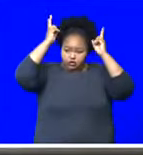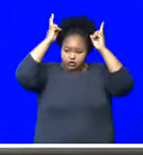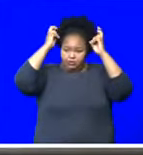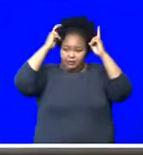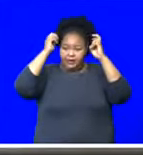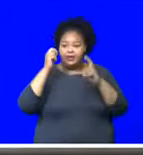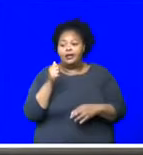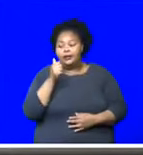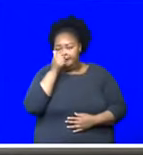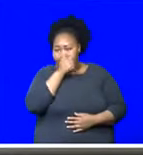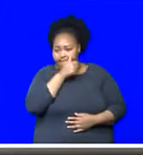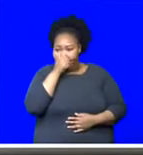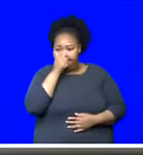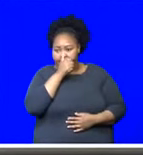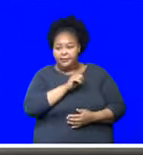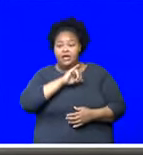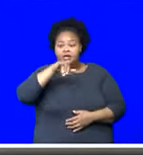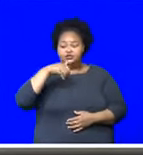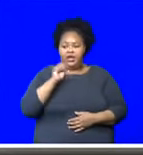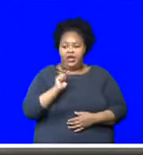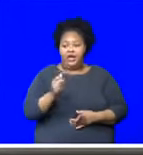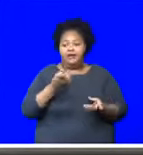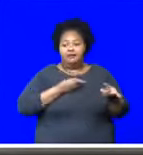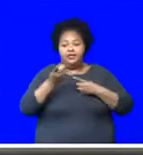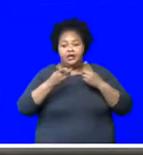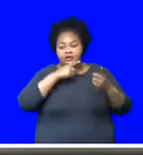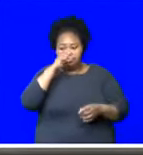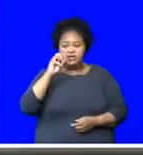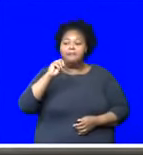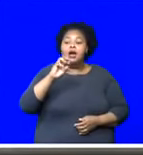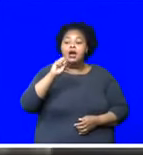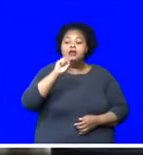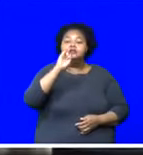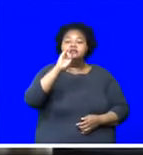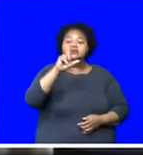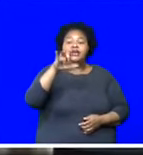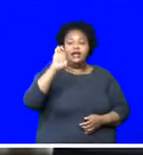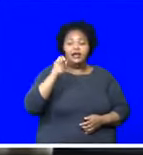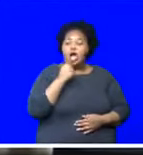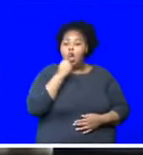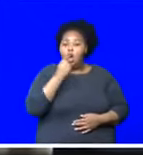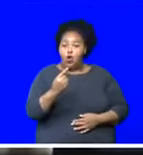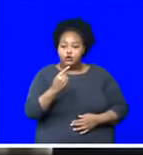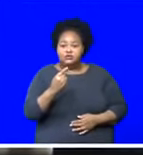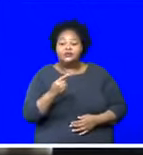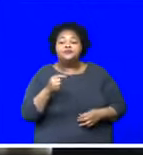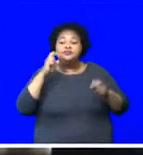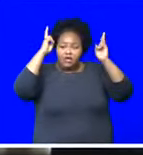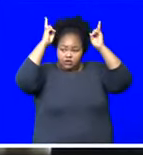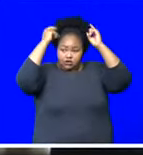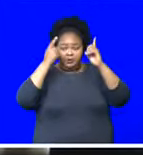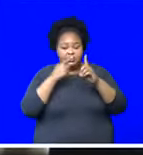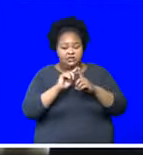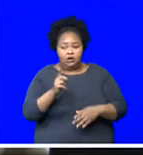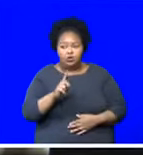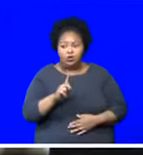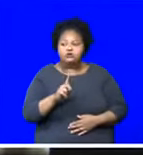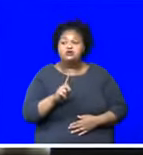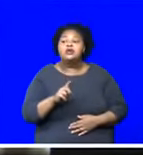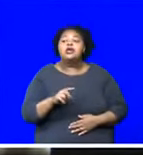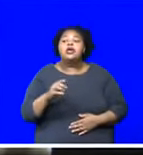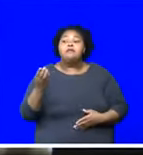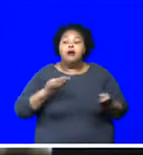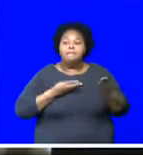Health. Umqondisi we-Junior Achievement Phethile Masilela uthi injongo yalesicubulo kusungulwa